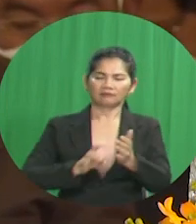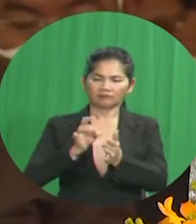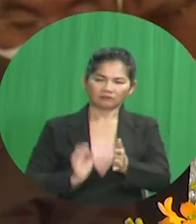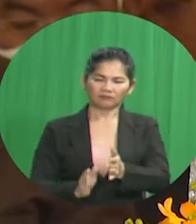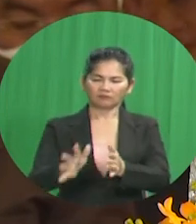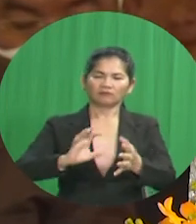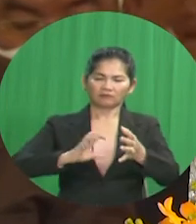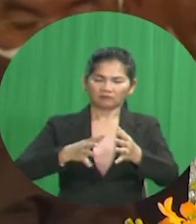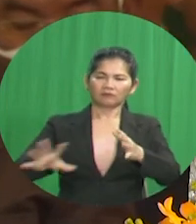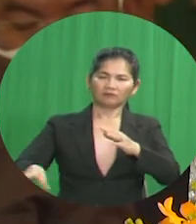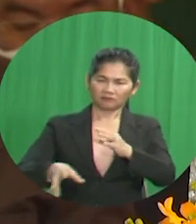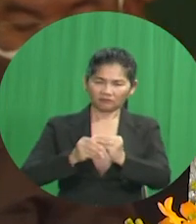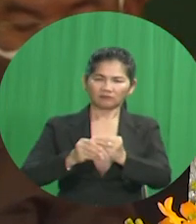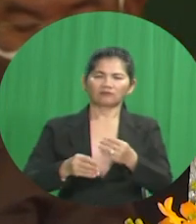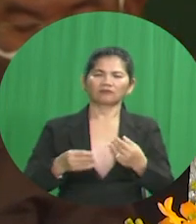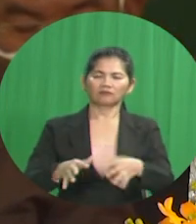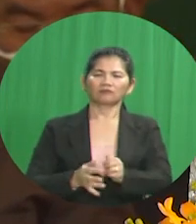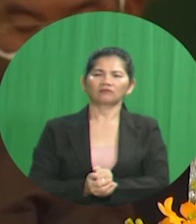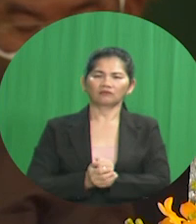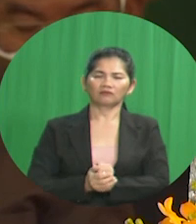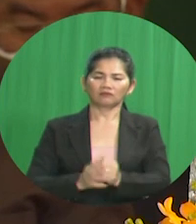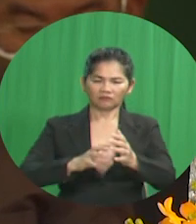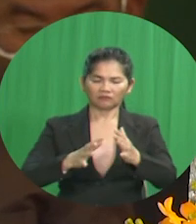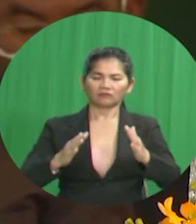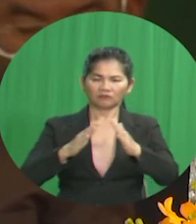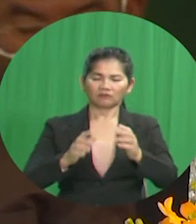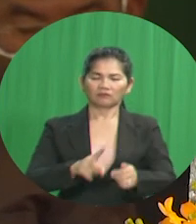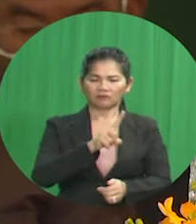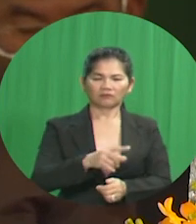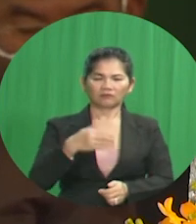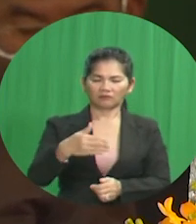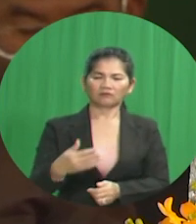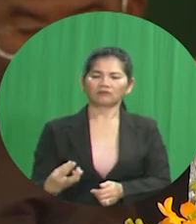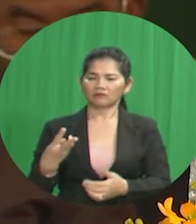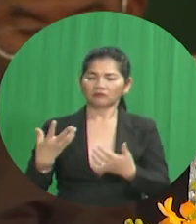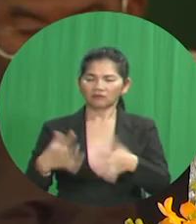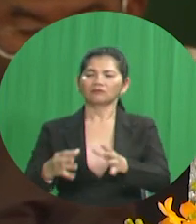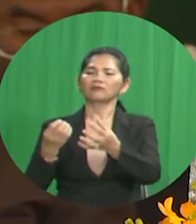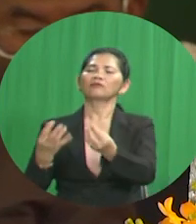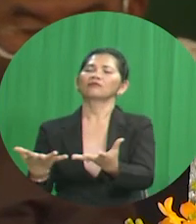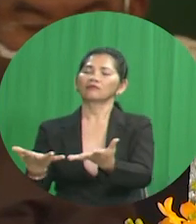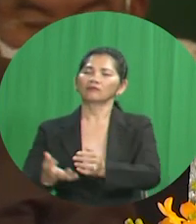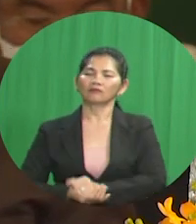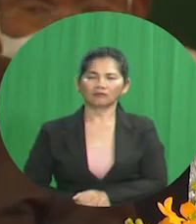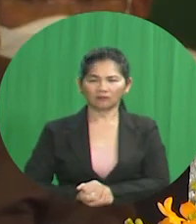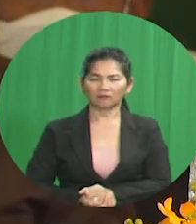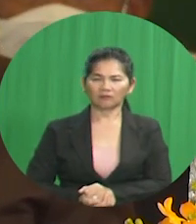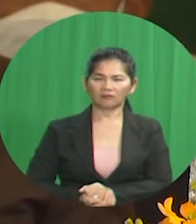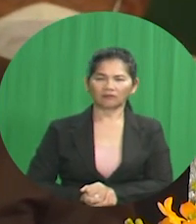គ្រឿងចាក់បន្ថែមគ្រឿងចាក់ខាងនោះគ្រឿងចាក់រហូតដល់193គ្រឿងនេះគ្រឿងចាក់ប៉ុន្មាន